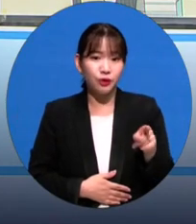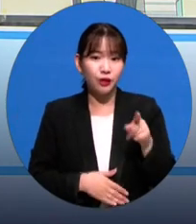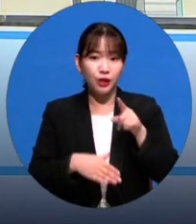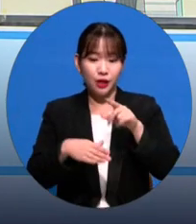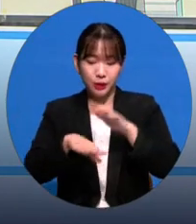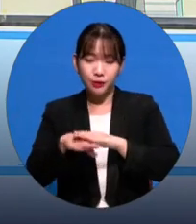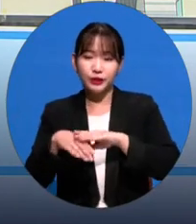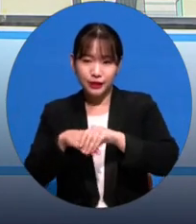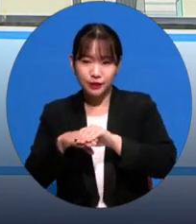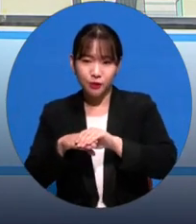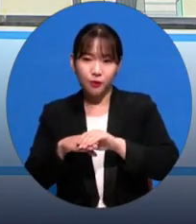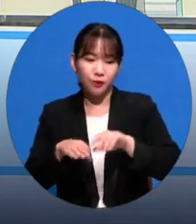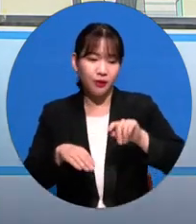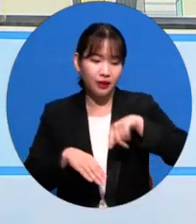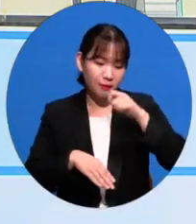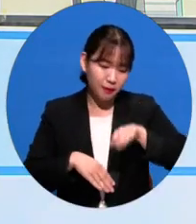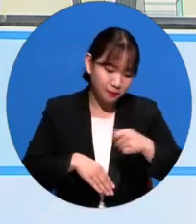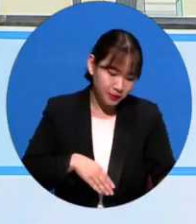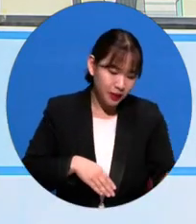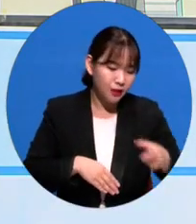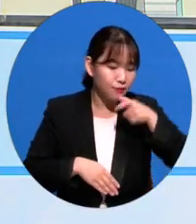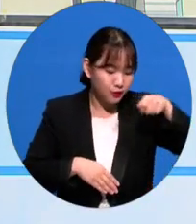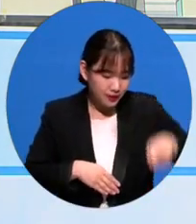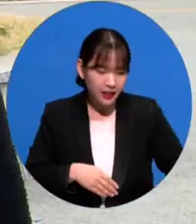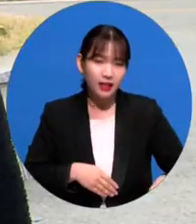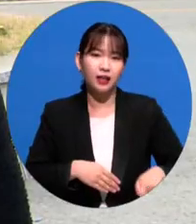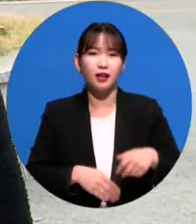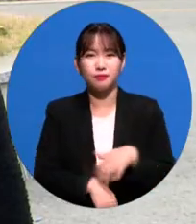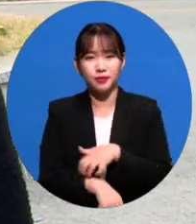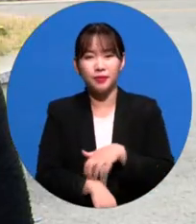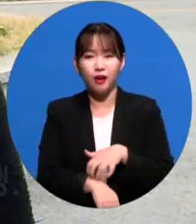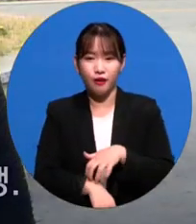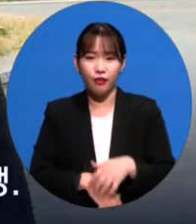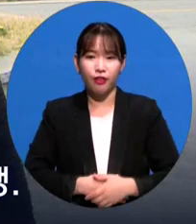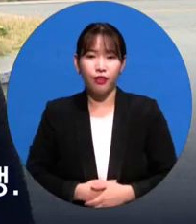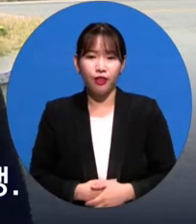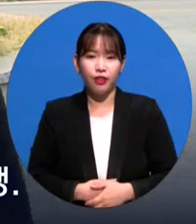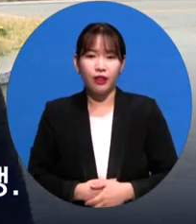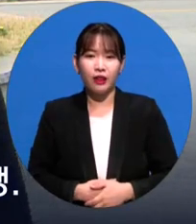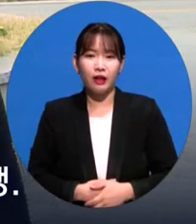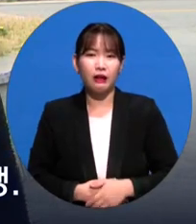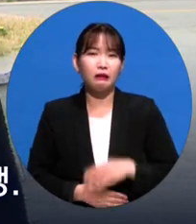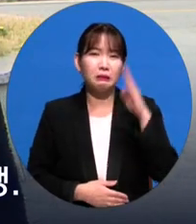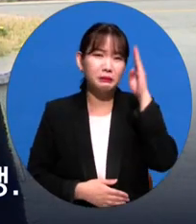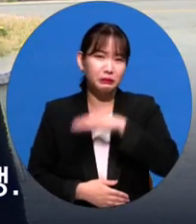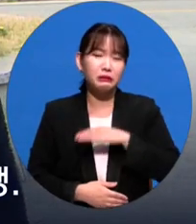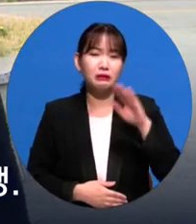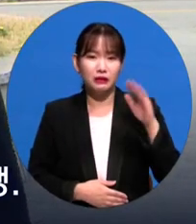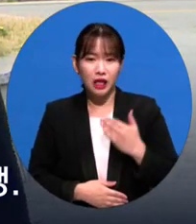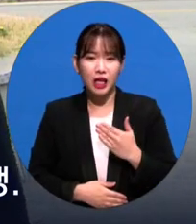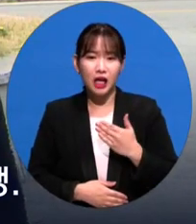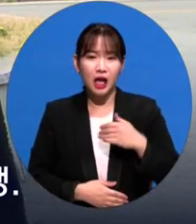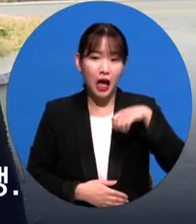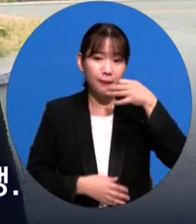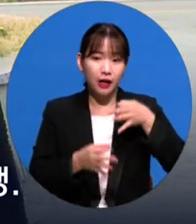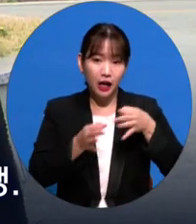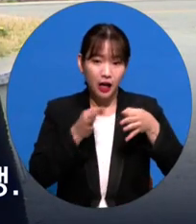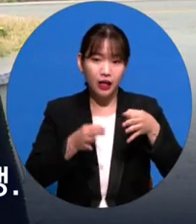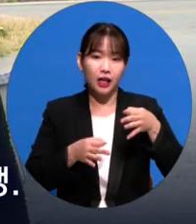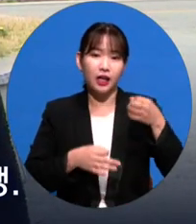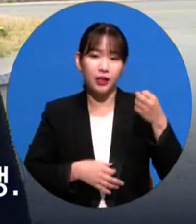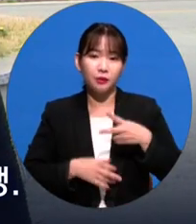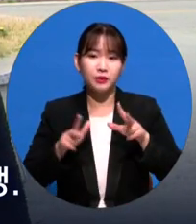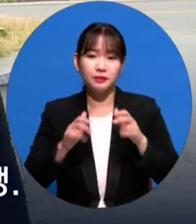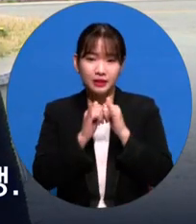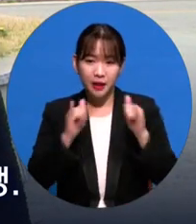손 씻고 물 내리고 하니까 여간 불편합니다. 아주 뭐 형편없어요. 식당도 그러고